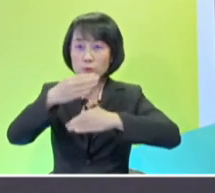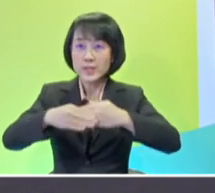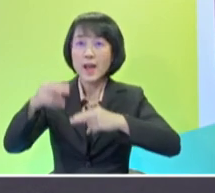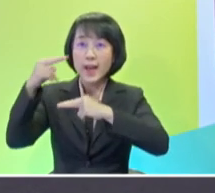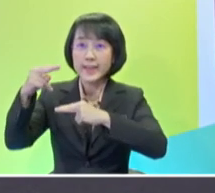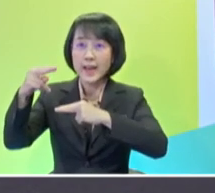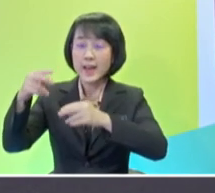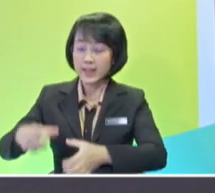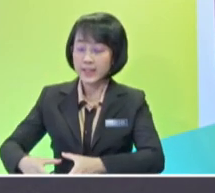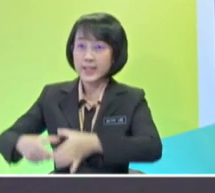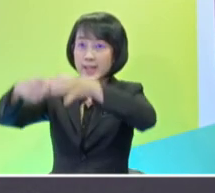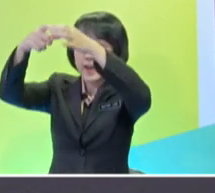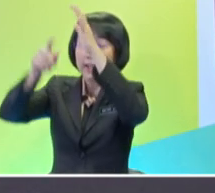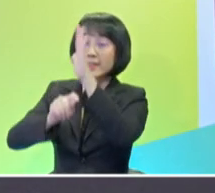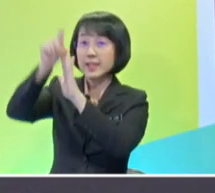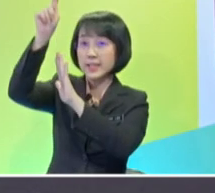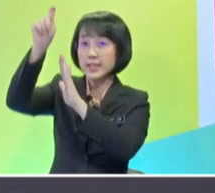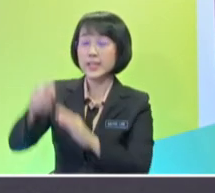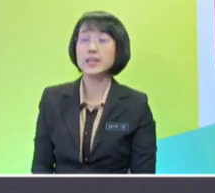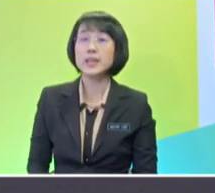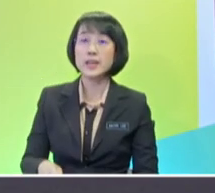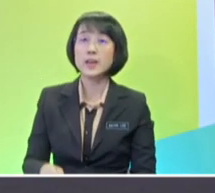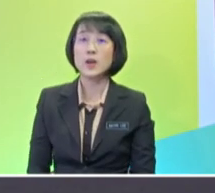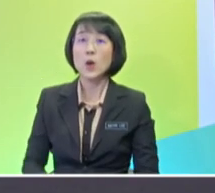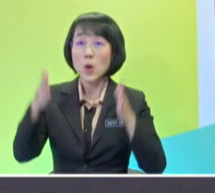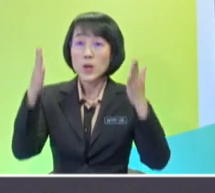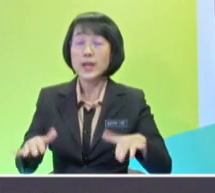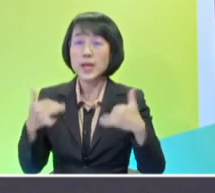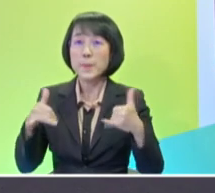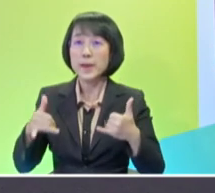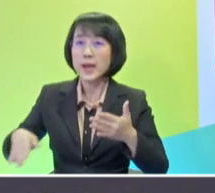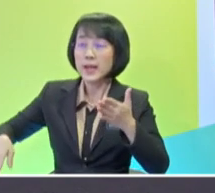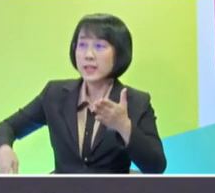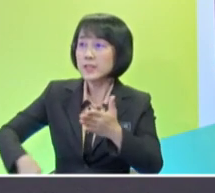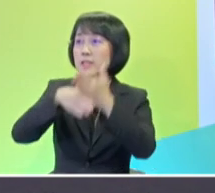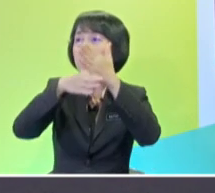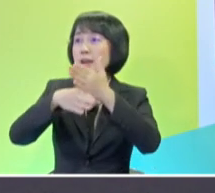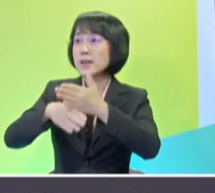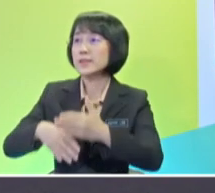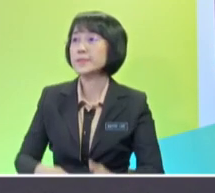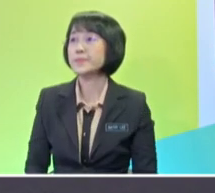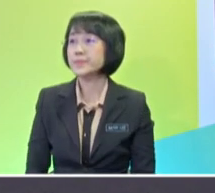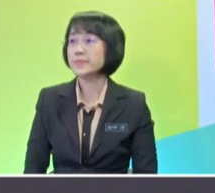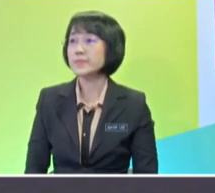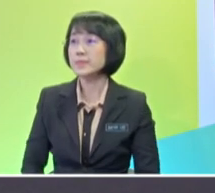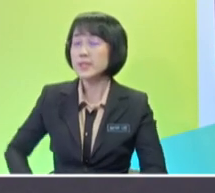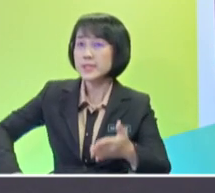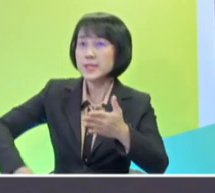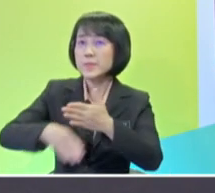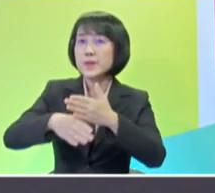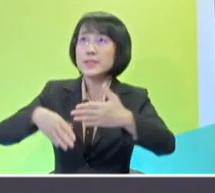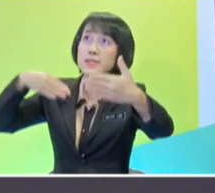menendang bola raga supaya terkena hadiah tersebut dan prasasti yang berjaya menyimpang bola sehingga